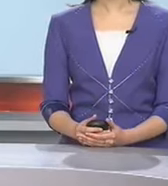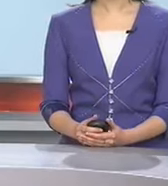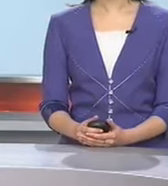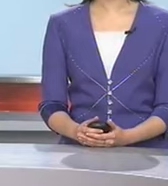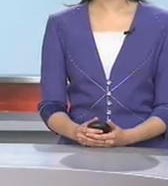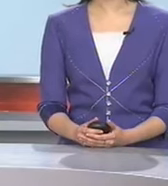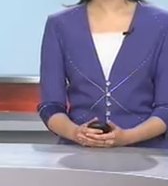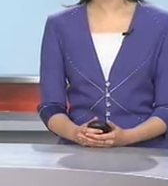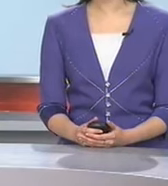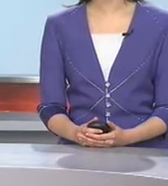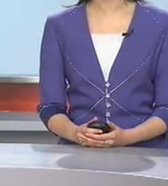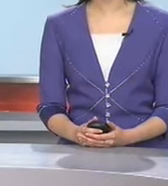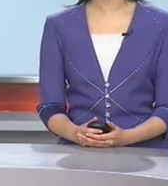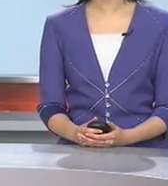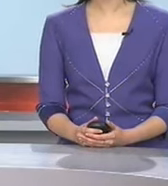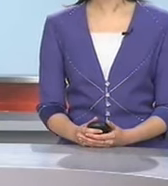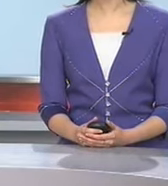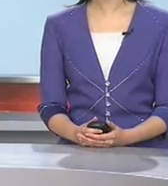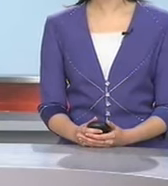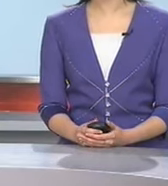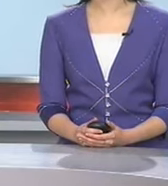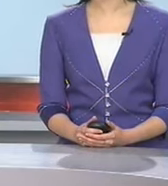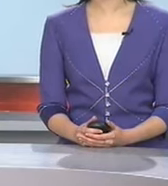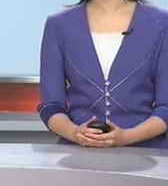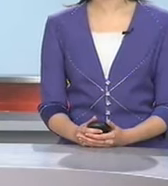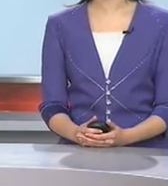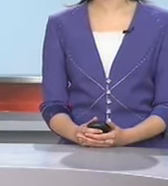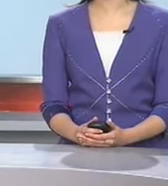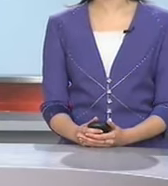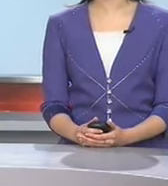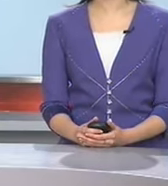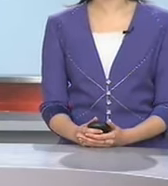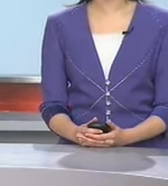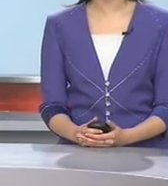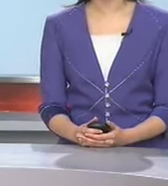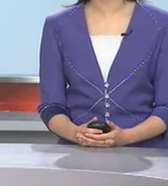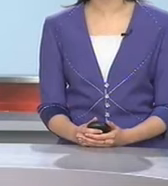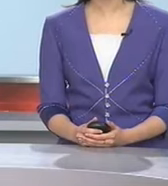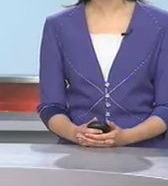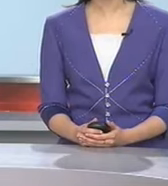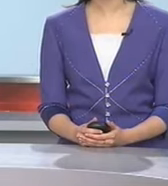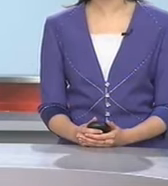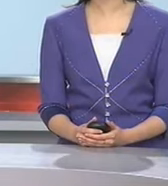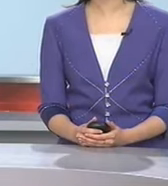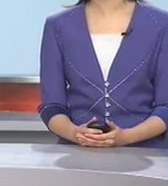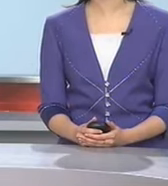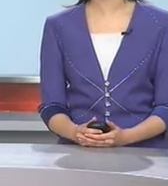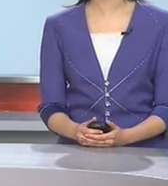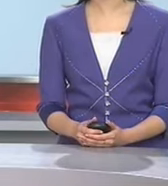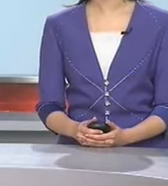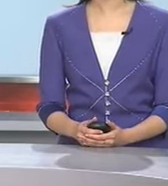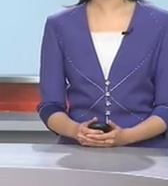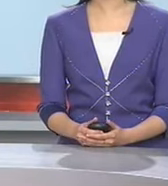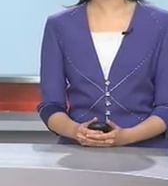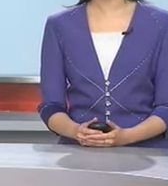这些天甲流疫情也呈上升的态势，尤其是中小学生，他们又处在学校的聚集场所，交叉感染的几率增